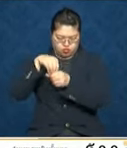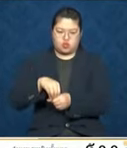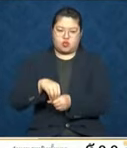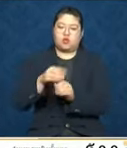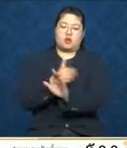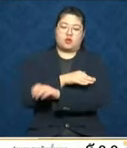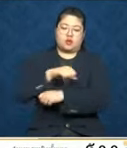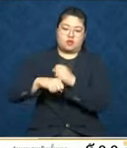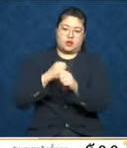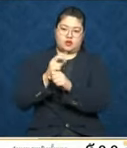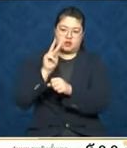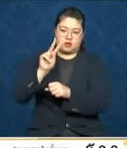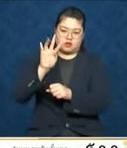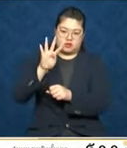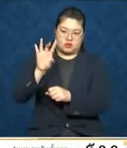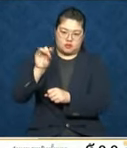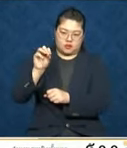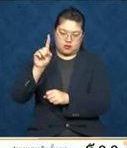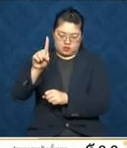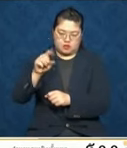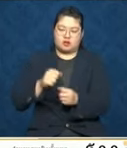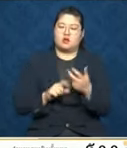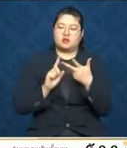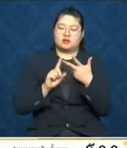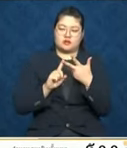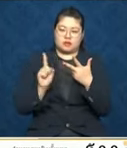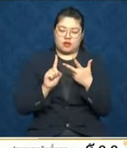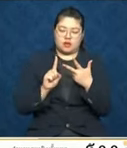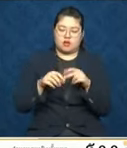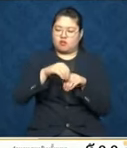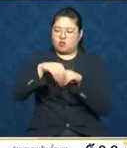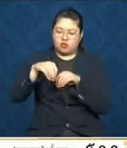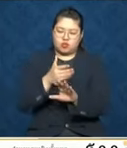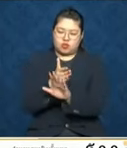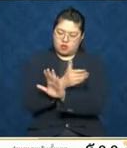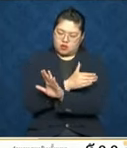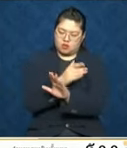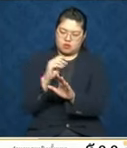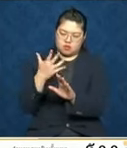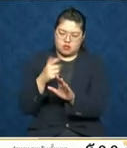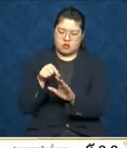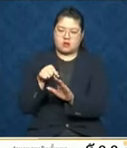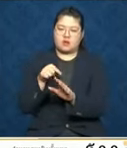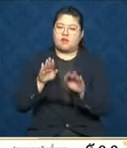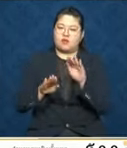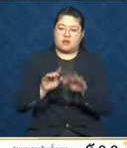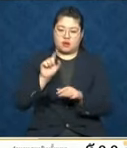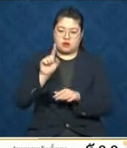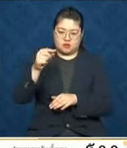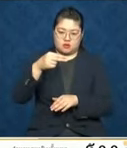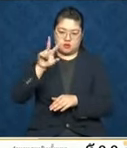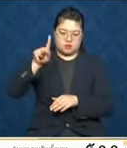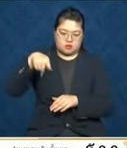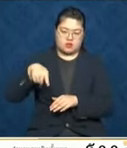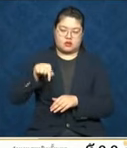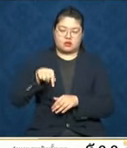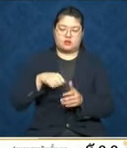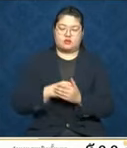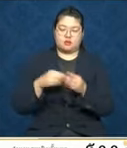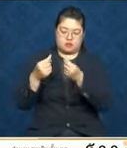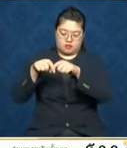และส่วนสุดท้ายครับที่ไม่เชื่อว่าได้ทำกินก่อน2481อยู่ประมาณ 12,000 แปลงครับท่านประธาน